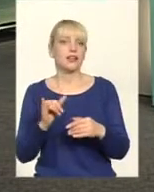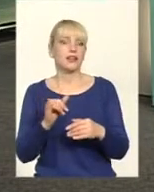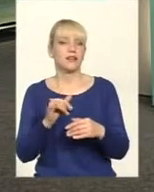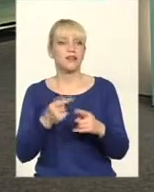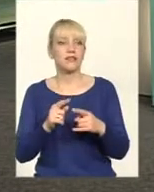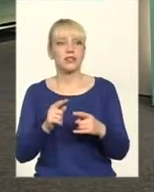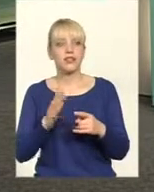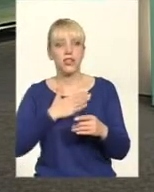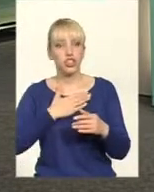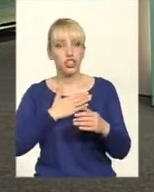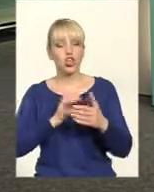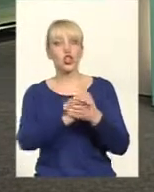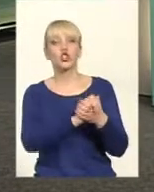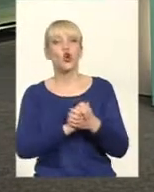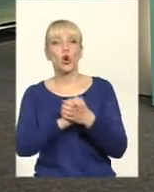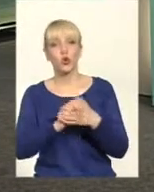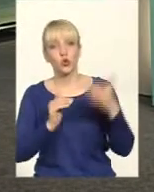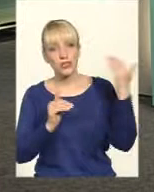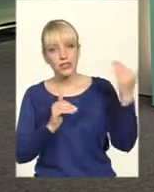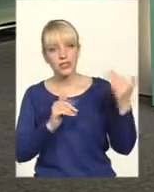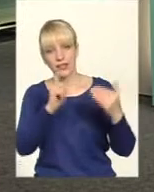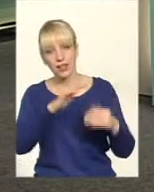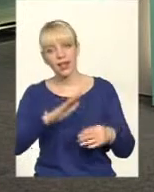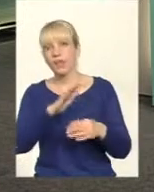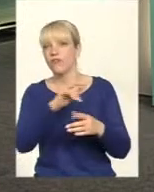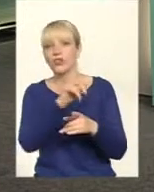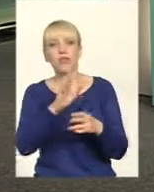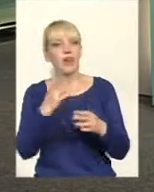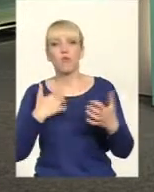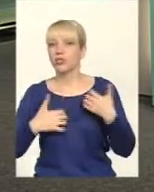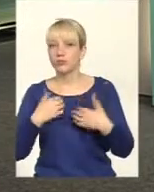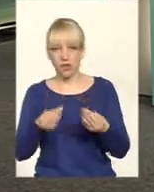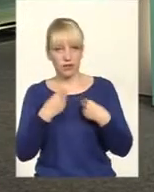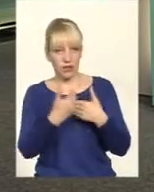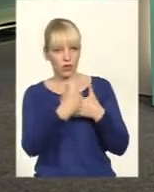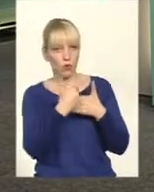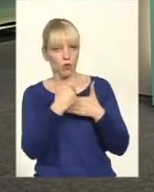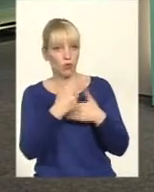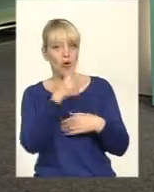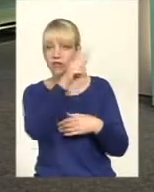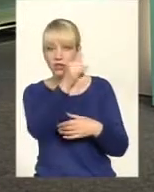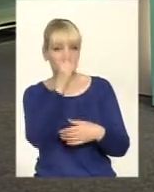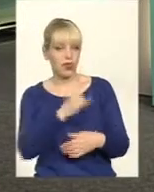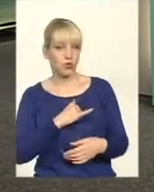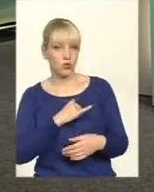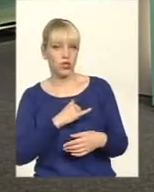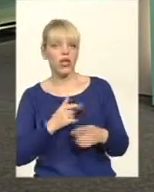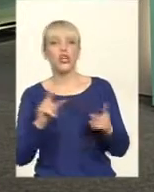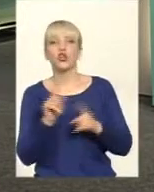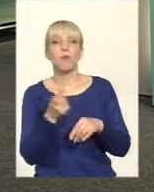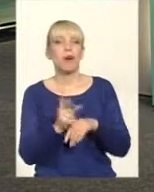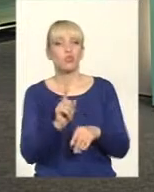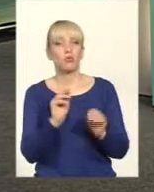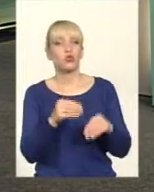Росію, вони не поспішають нам давати летальну зброю. Більше року ця проблема точиться, вони нам дають. Максимум, що вони можуть допомогти